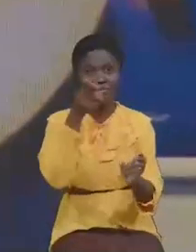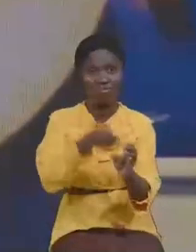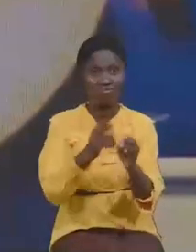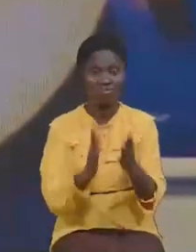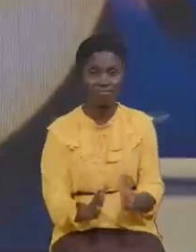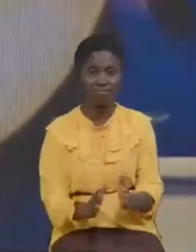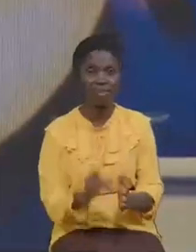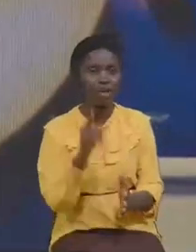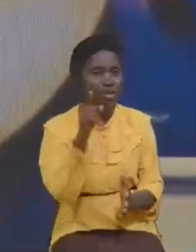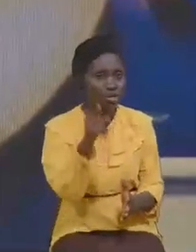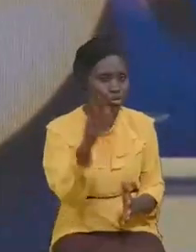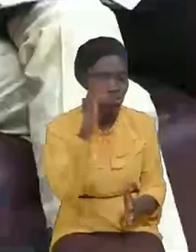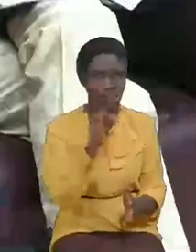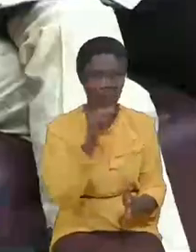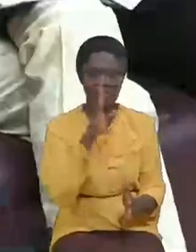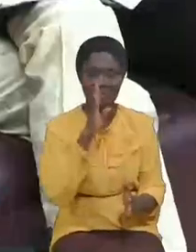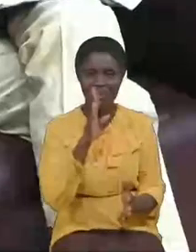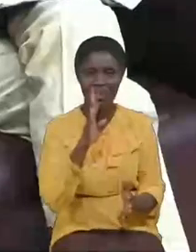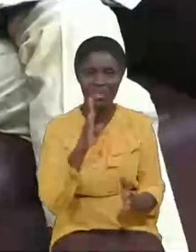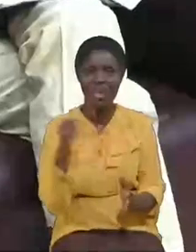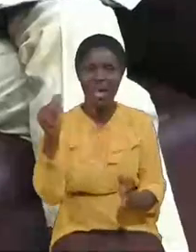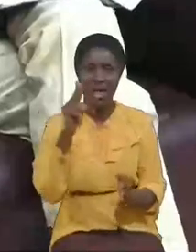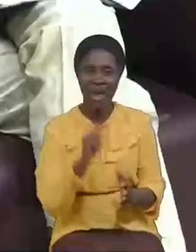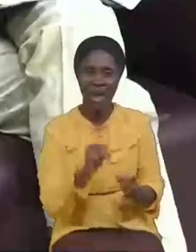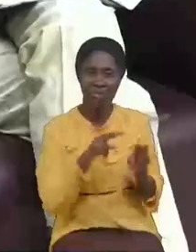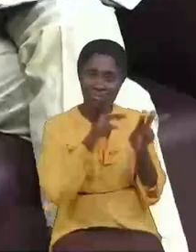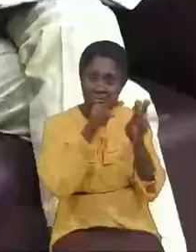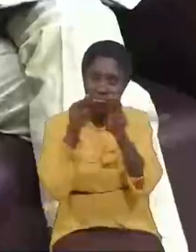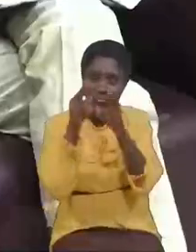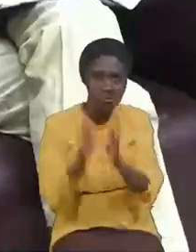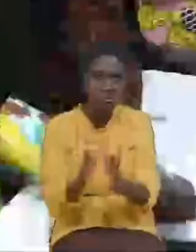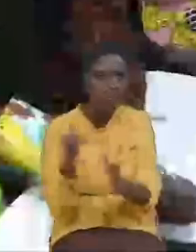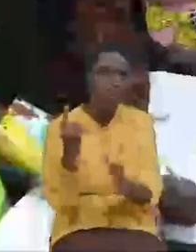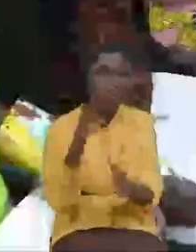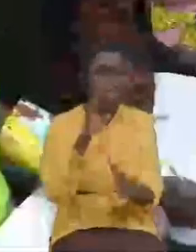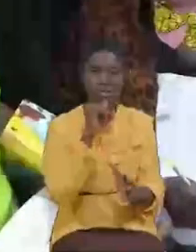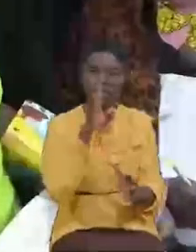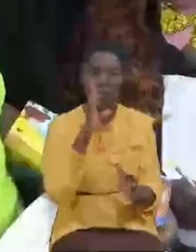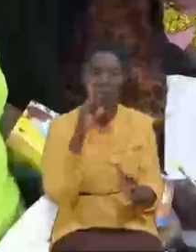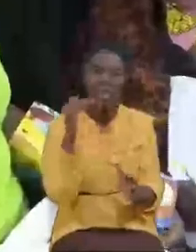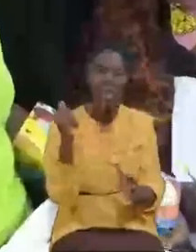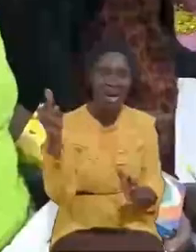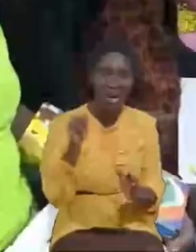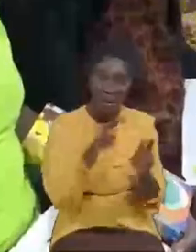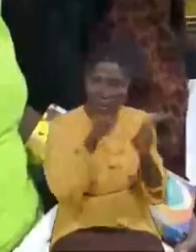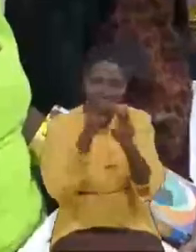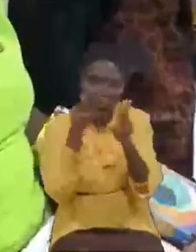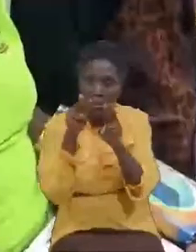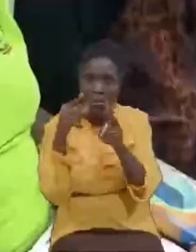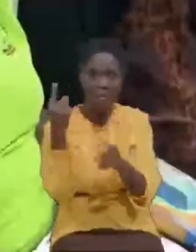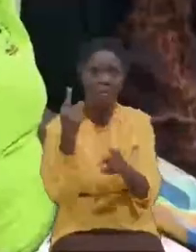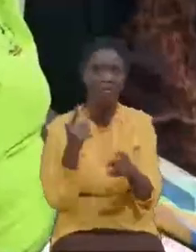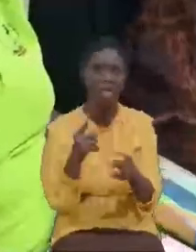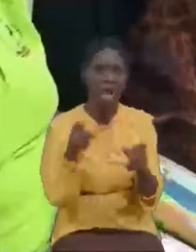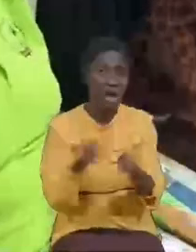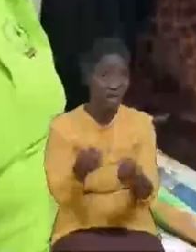ne serez pas un spectateur. Vous ne serez pas un admirateur. Comme vous venez ce soir,